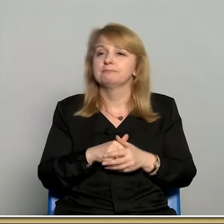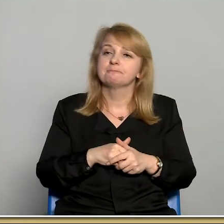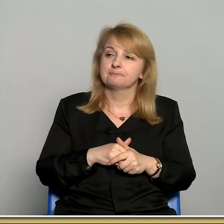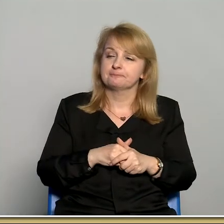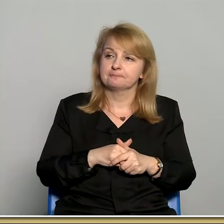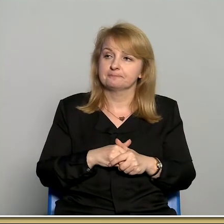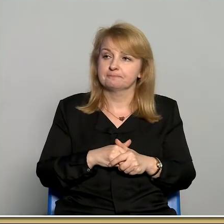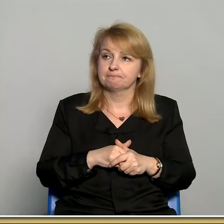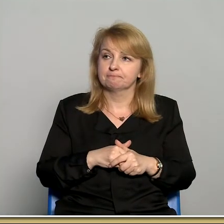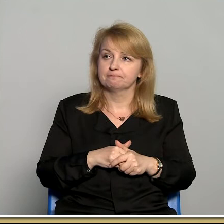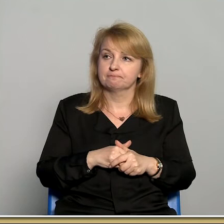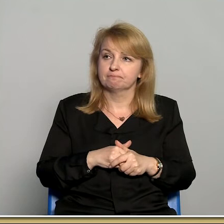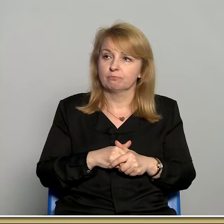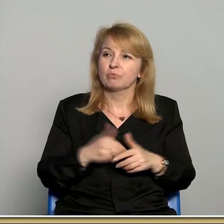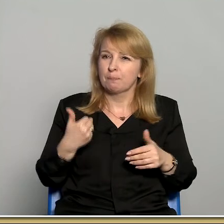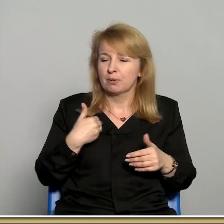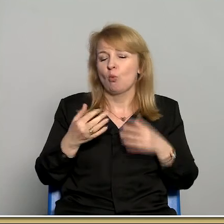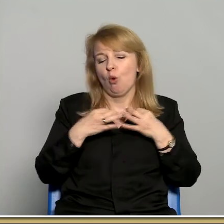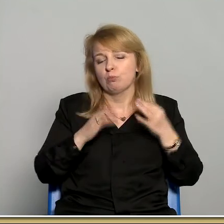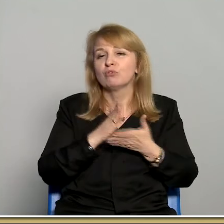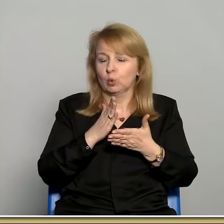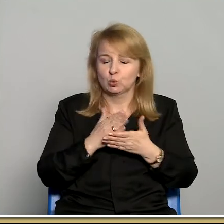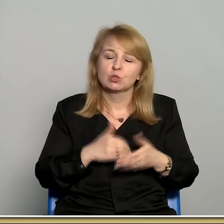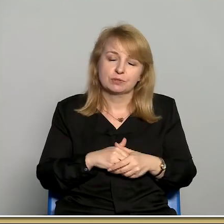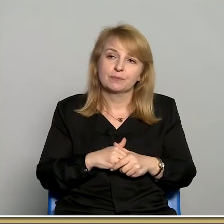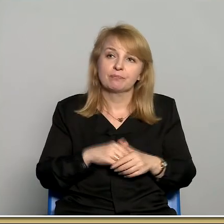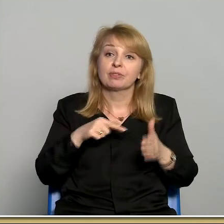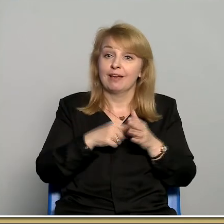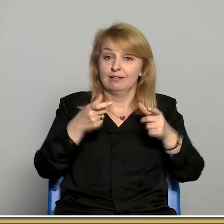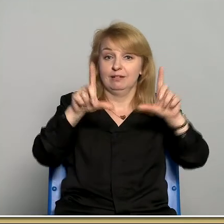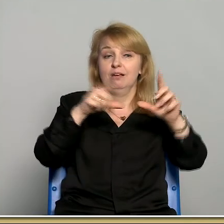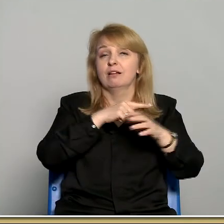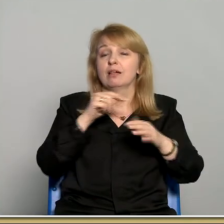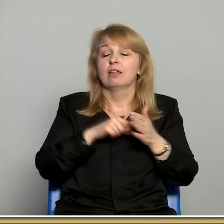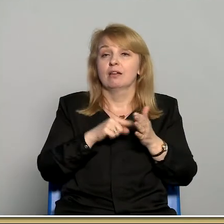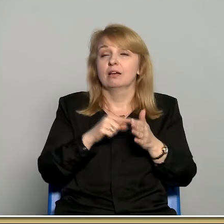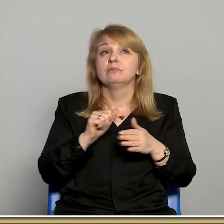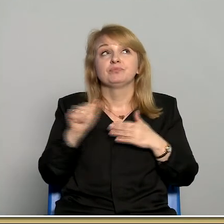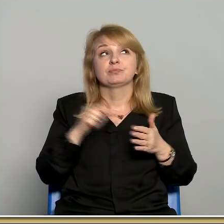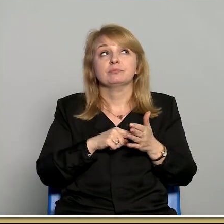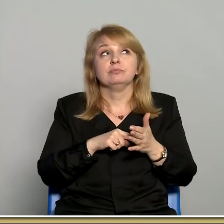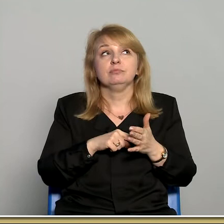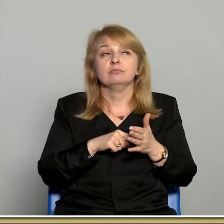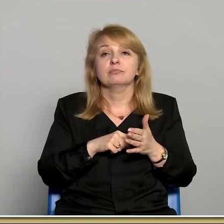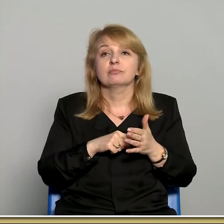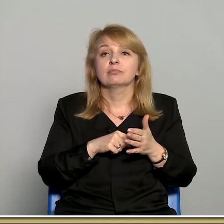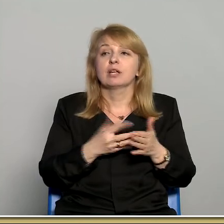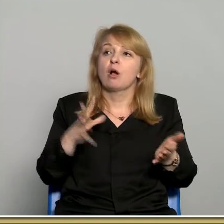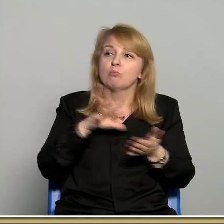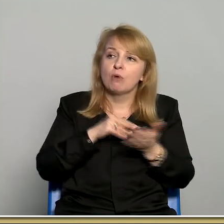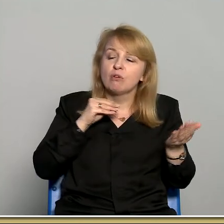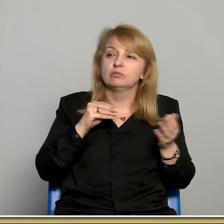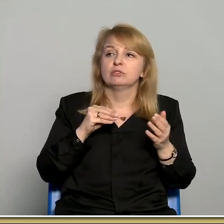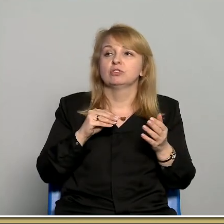O, to też już było mówione. Proszę Państwa, na tym slajdzie mamy niejako jeszcze raz zestawione dwa